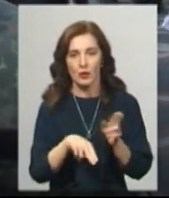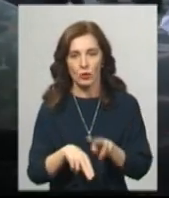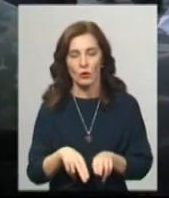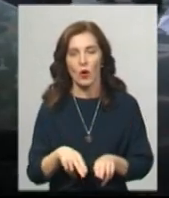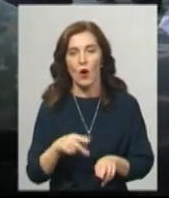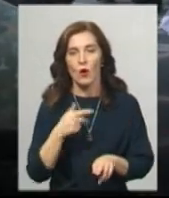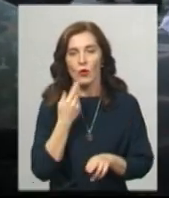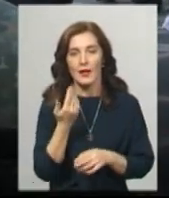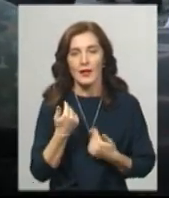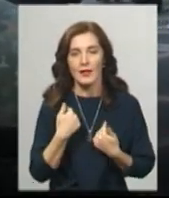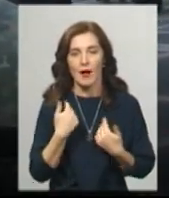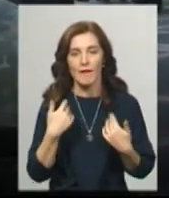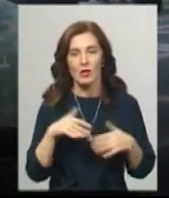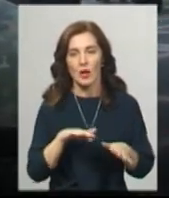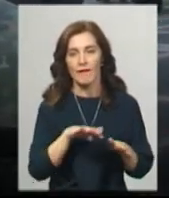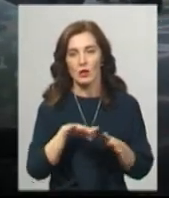відійшов після